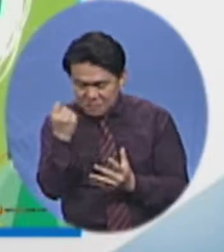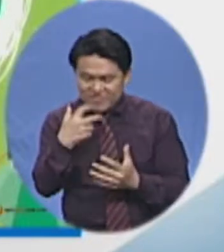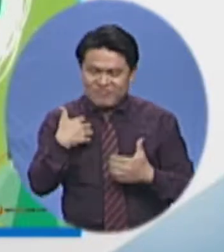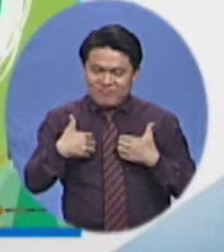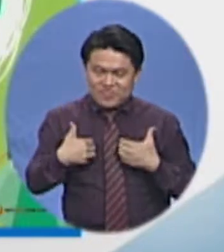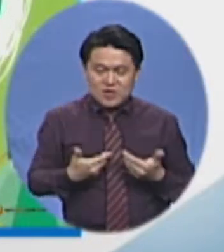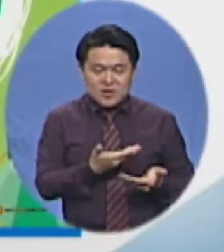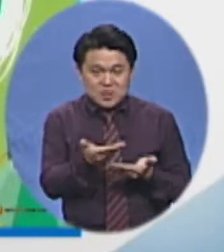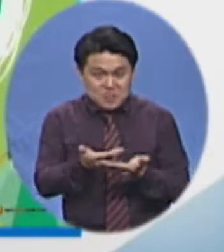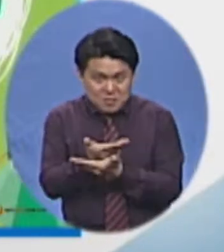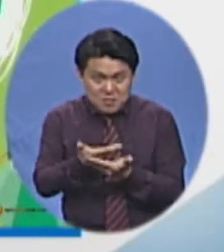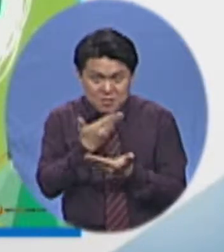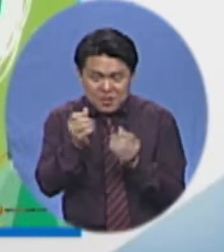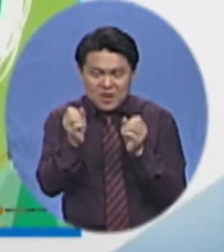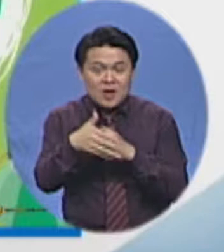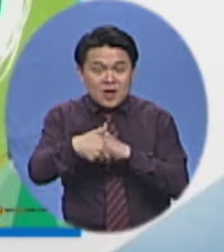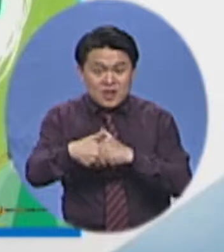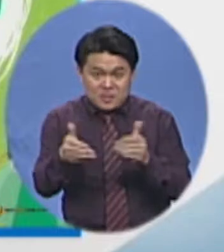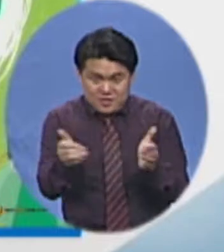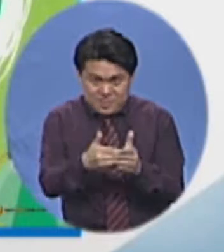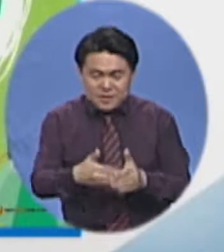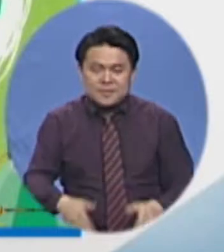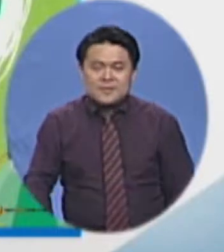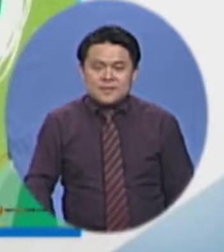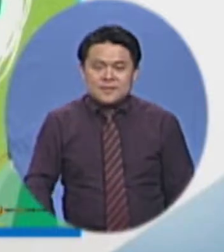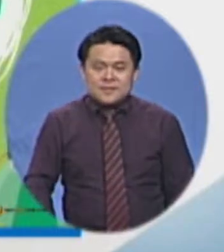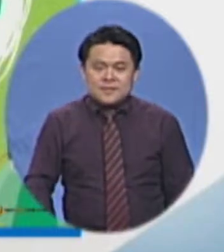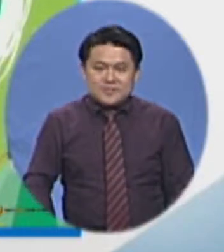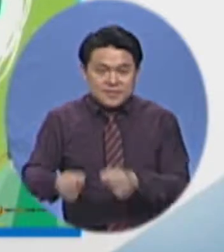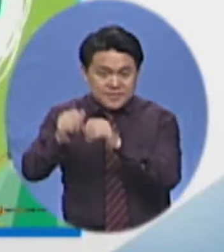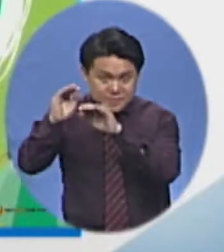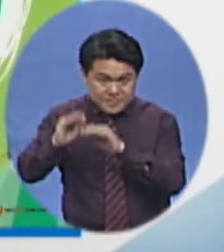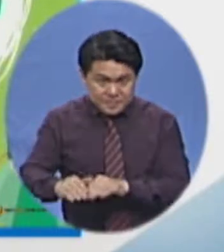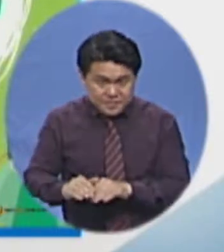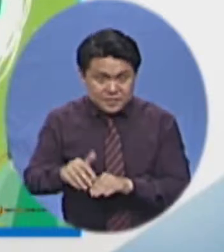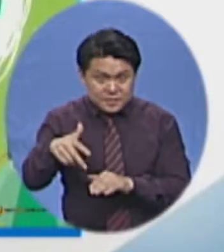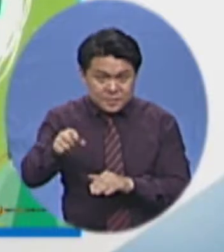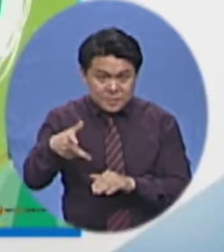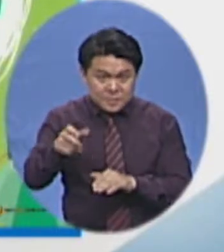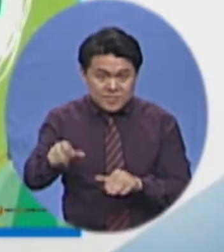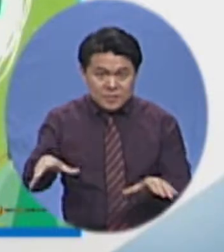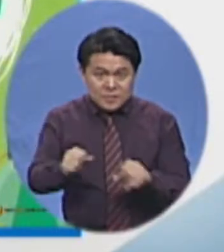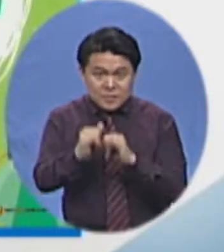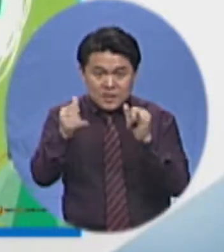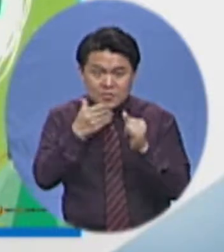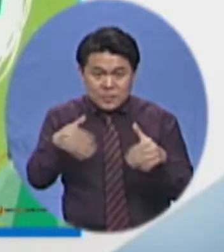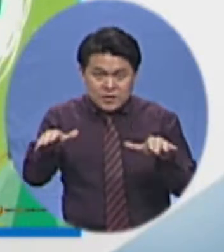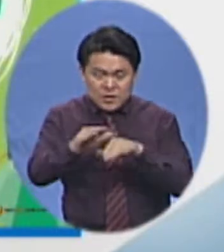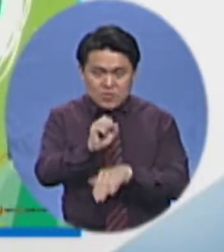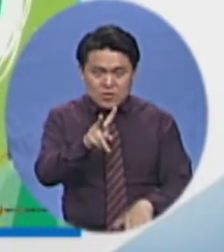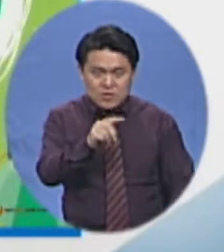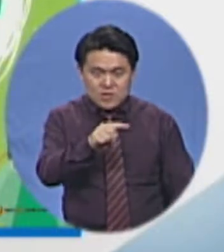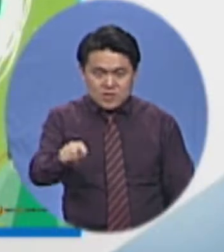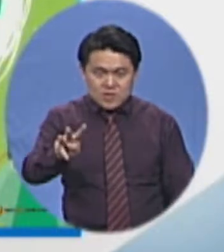즐거운 시간을 보낼 수 있도록 기획됐습니다. 자세한 사항은 중림종합사회복지관